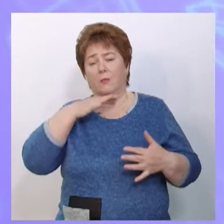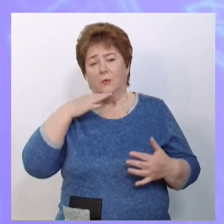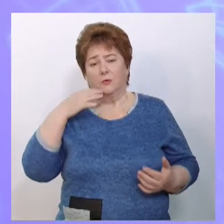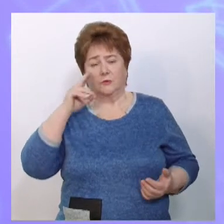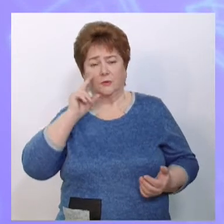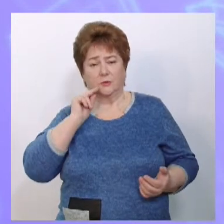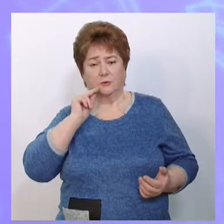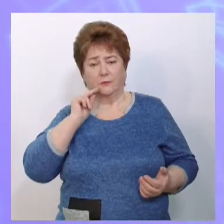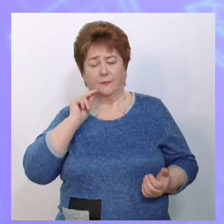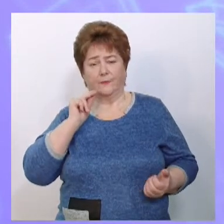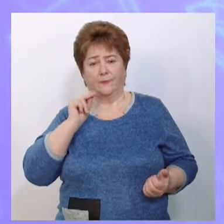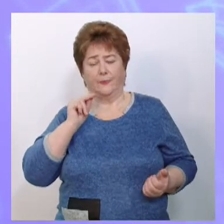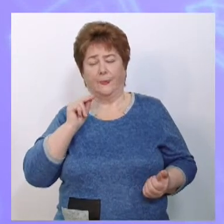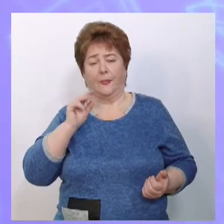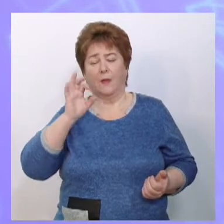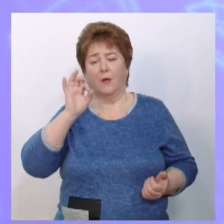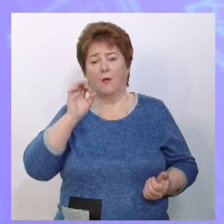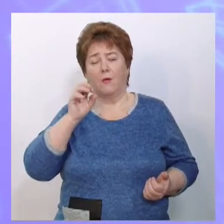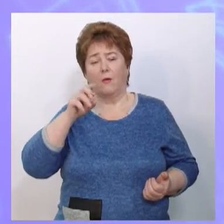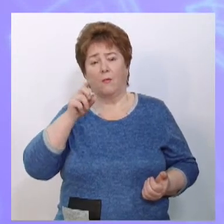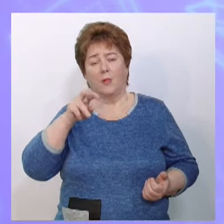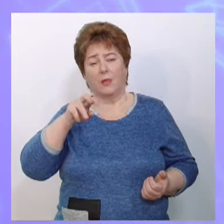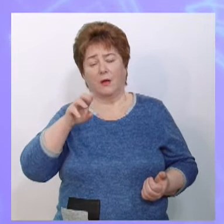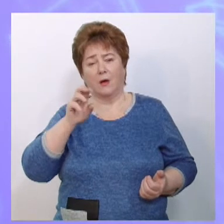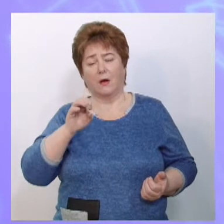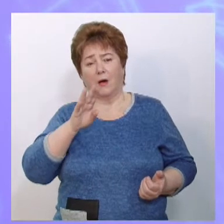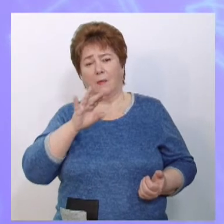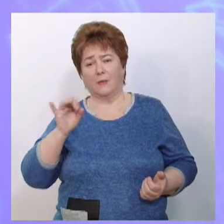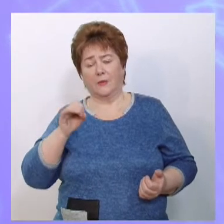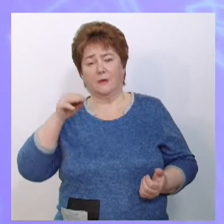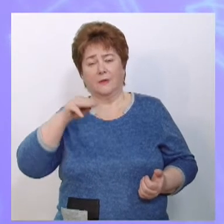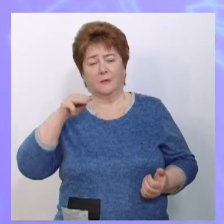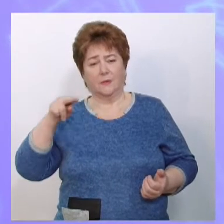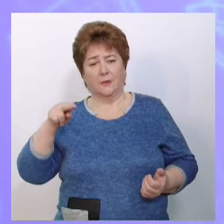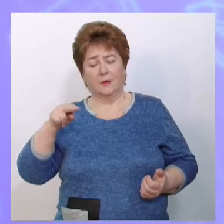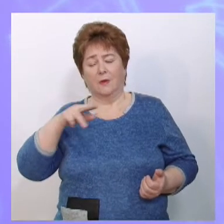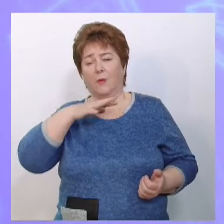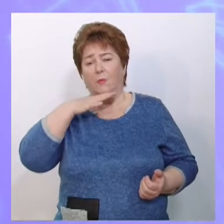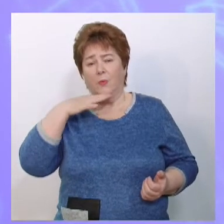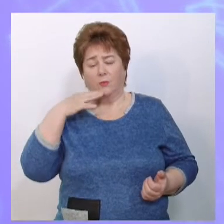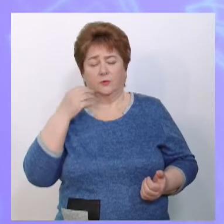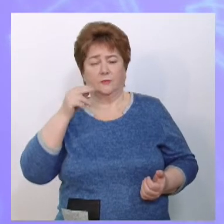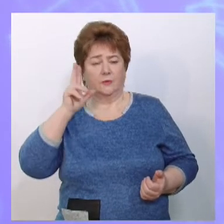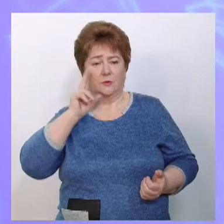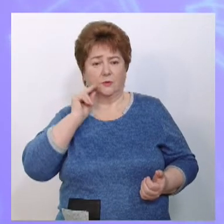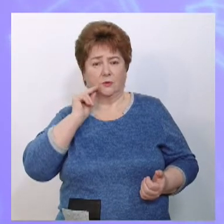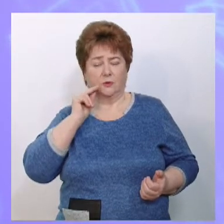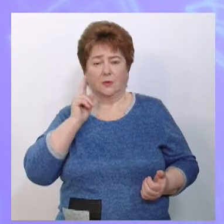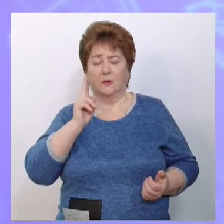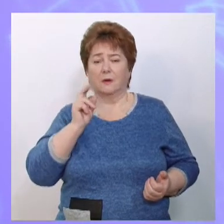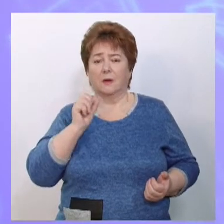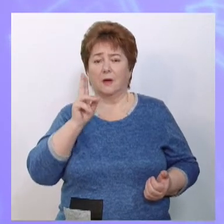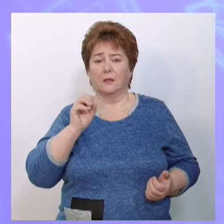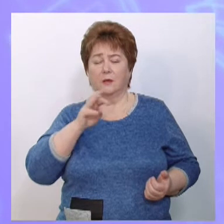Множественное число. Облаками. Творительный падеж. Множественное число.